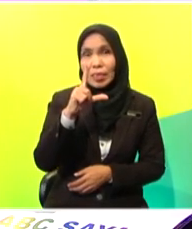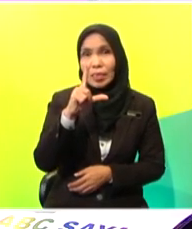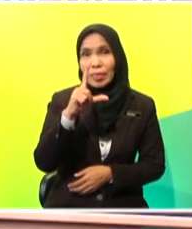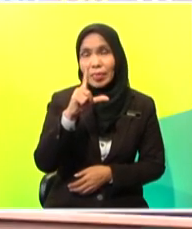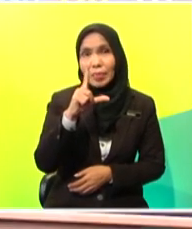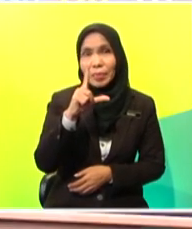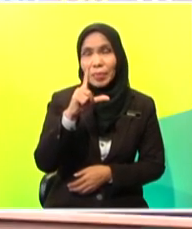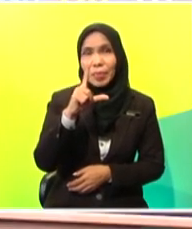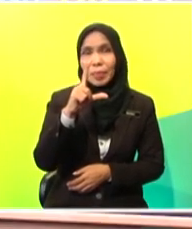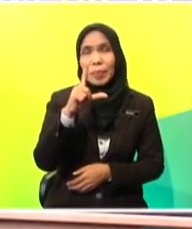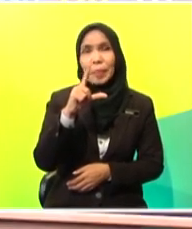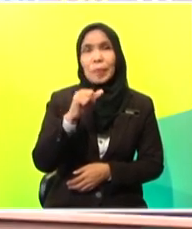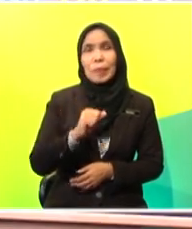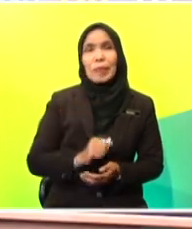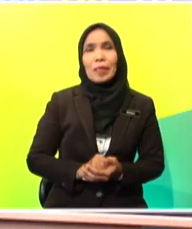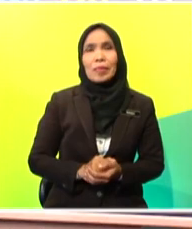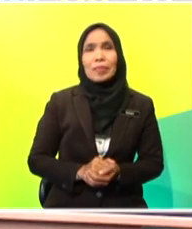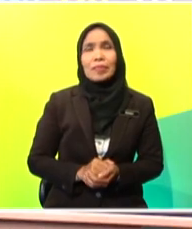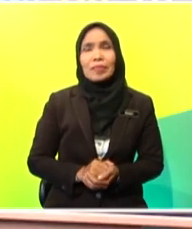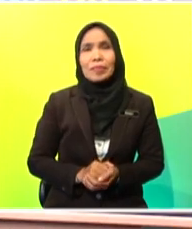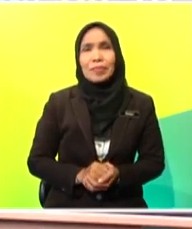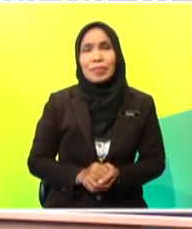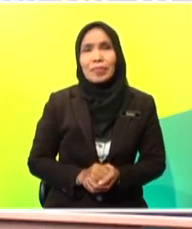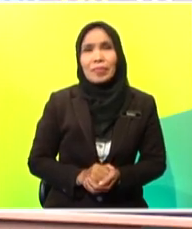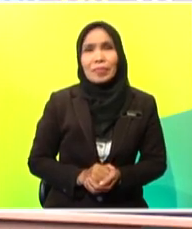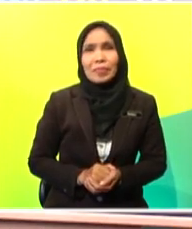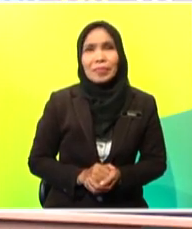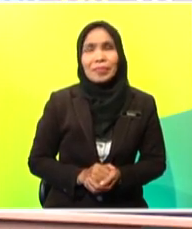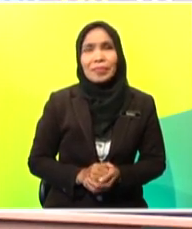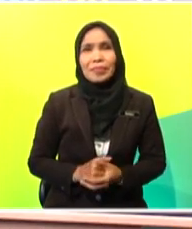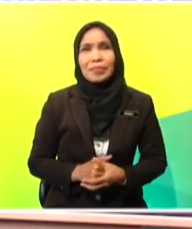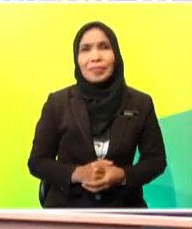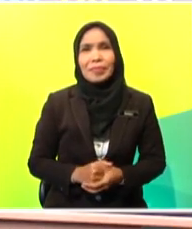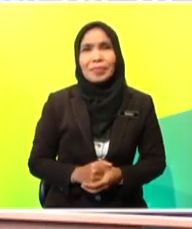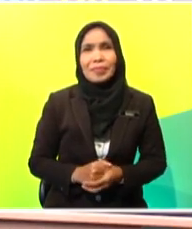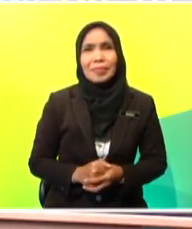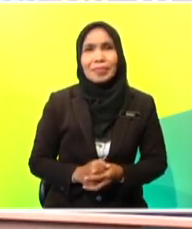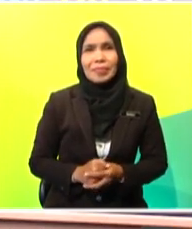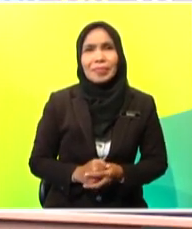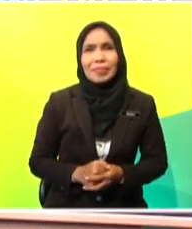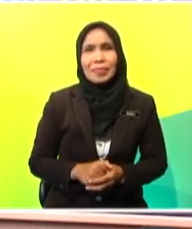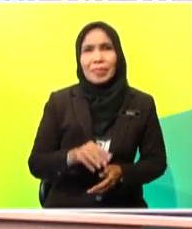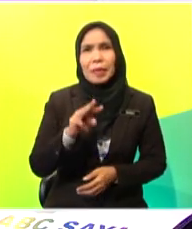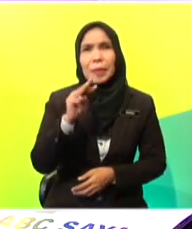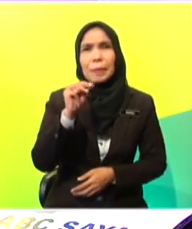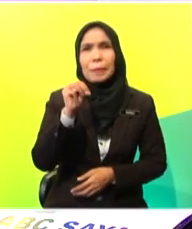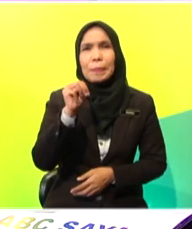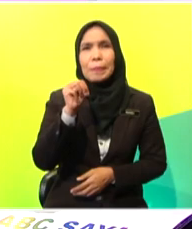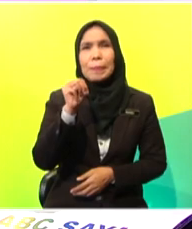Hai Oke Guys oke Ini huruf M